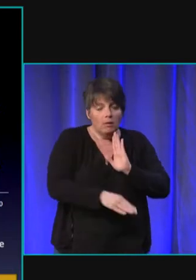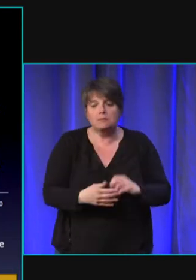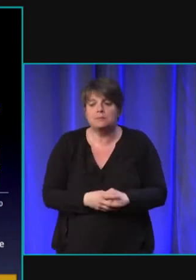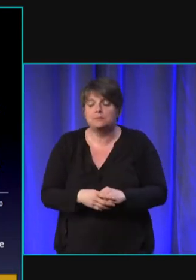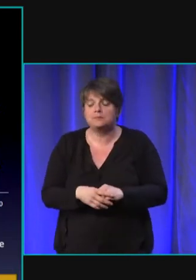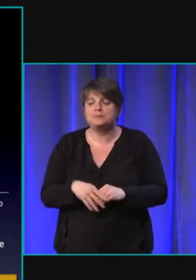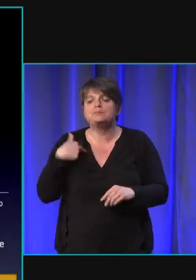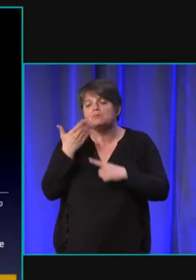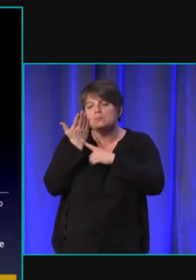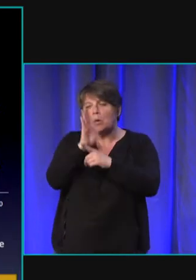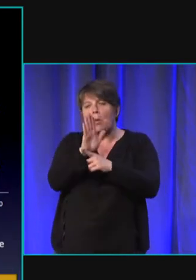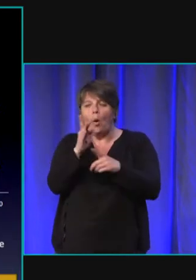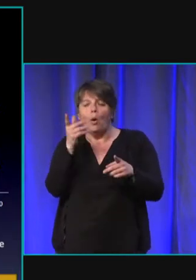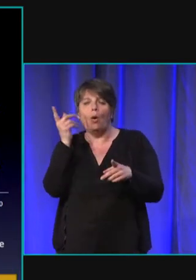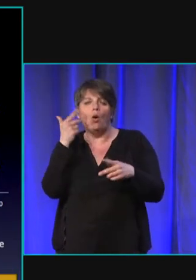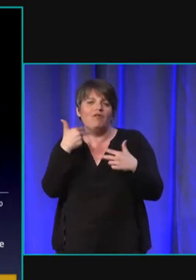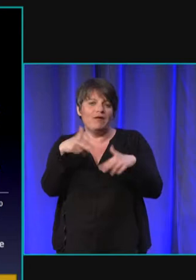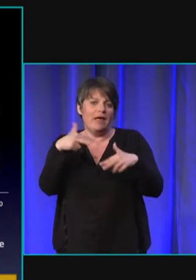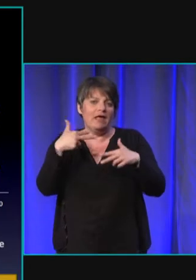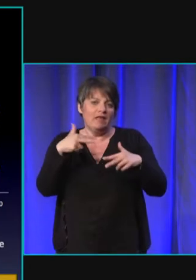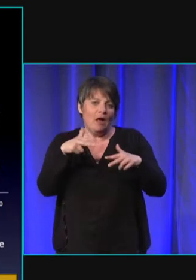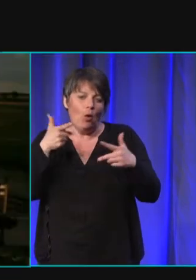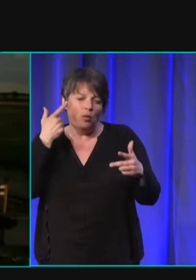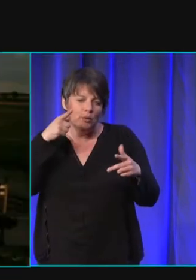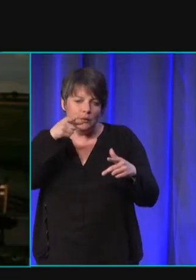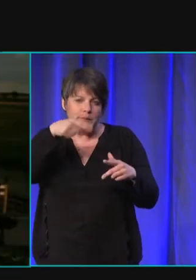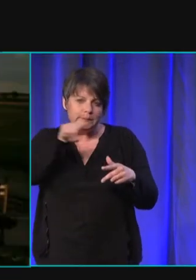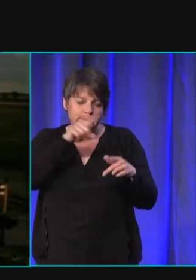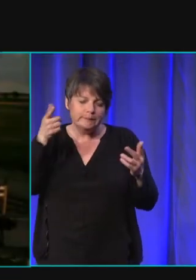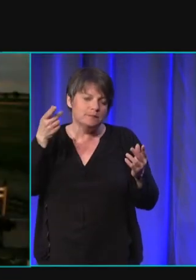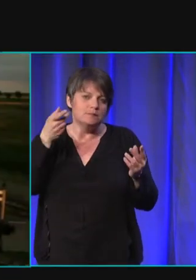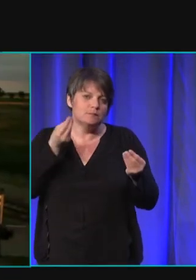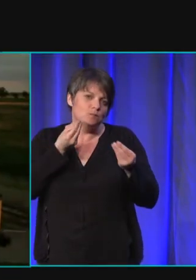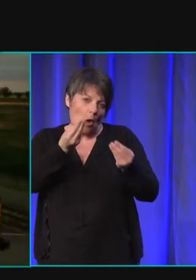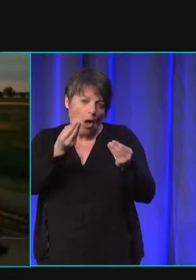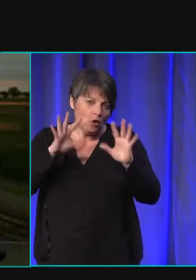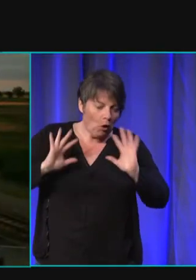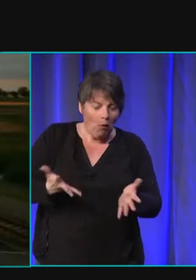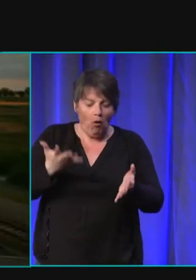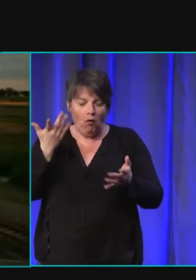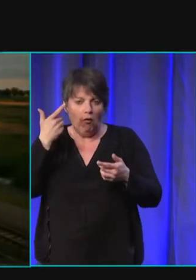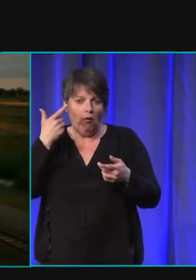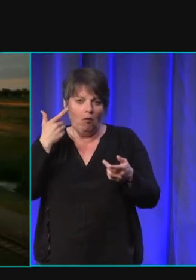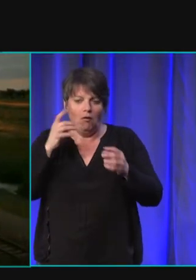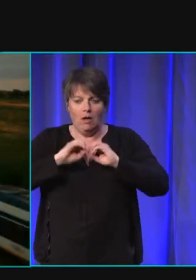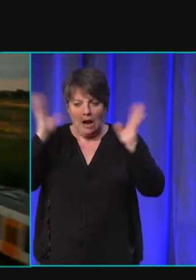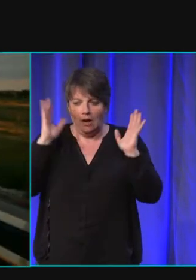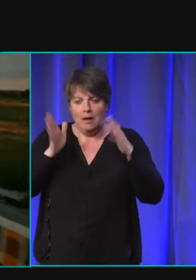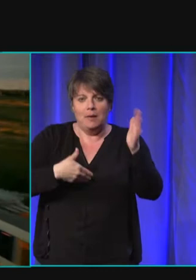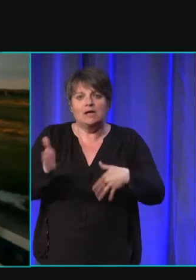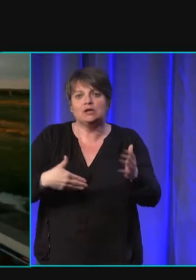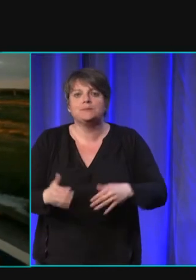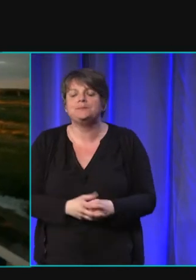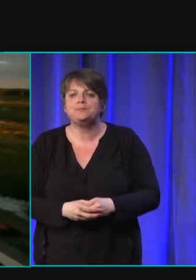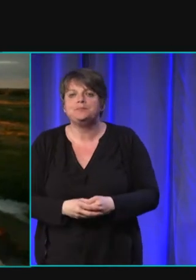Alors, je vais vous montrer une petite vidéo en fait pour montrer un petit peu comment ça se passe. L'adulte avec sa